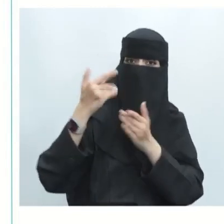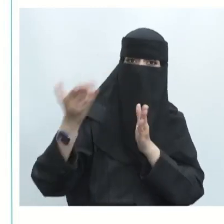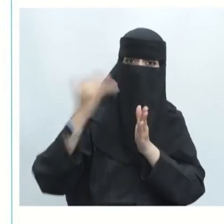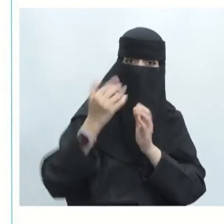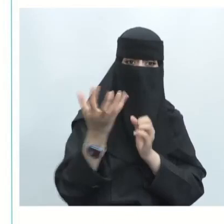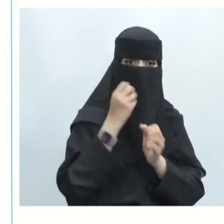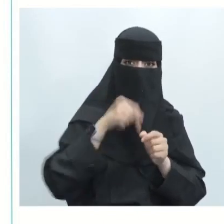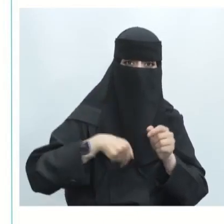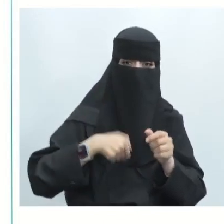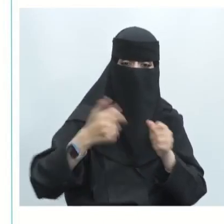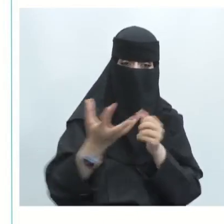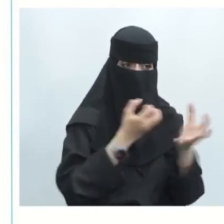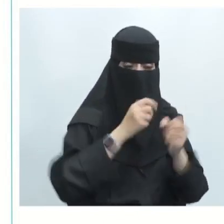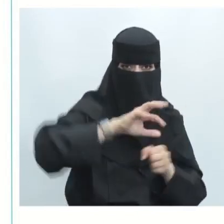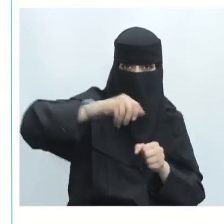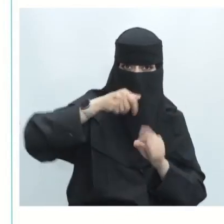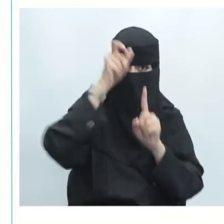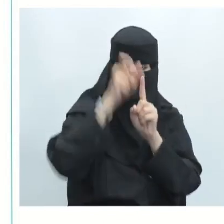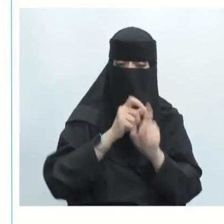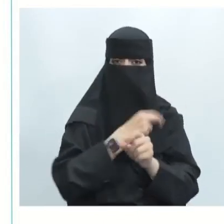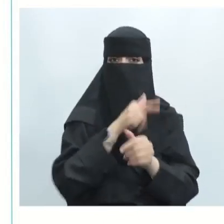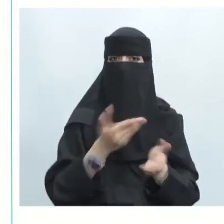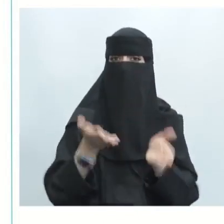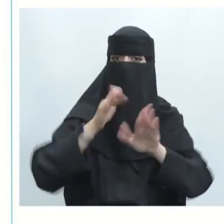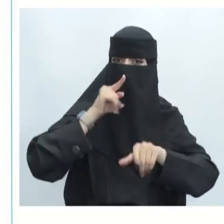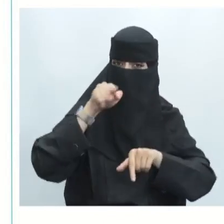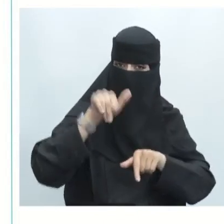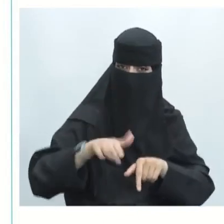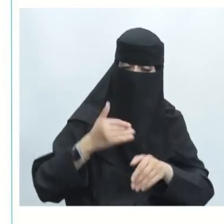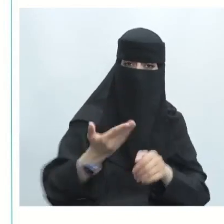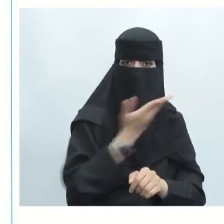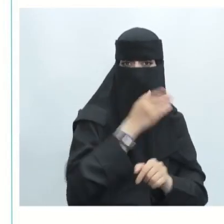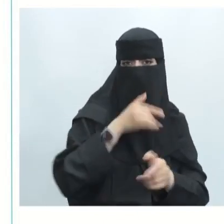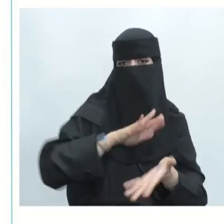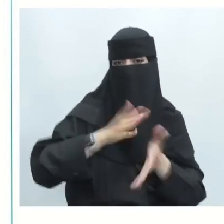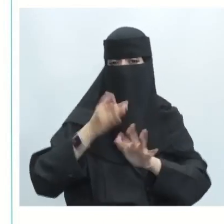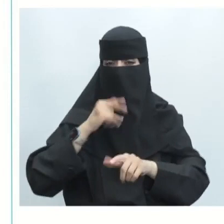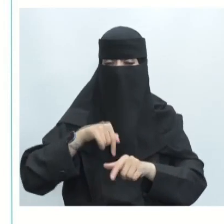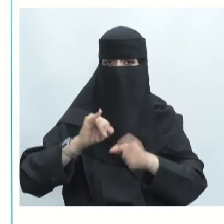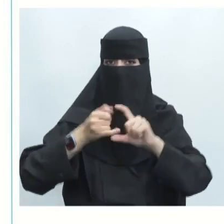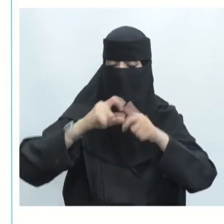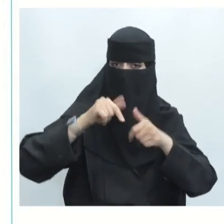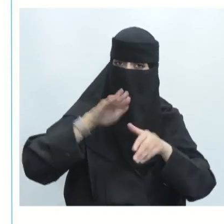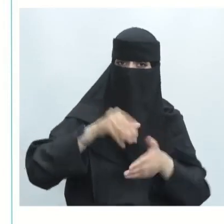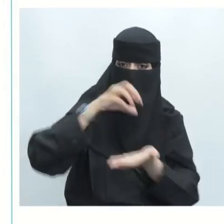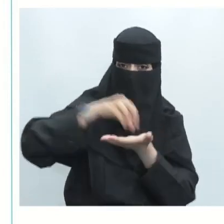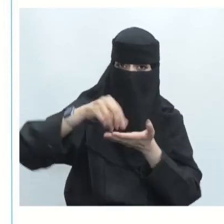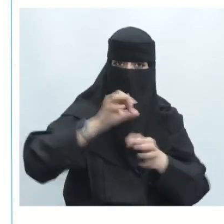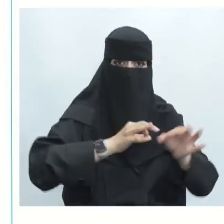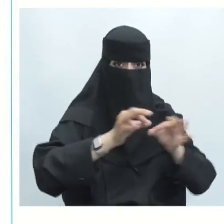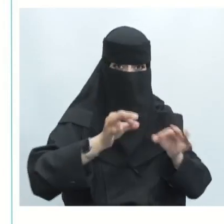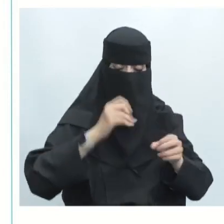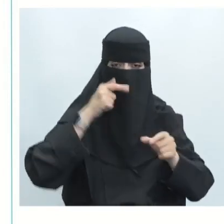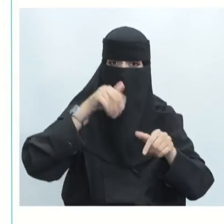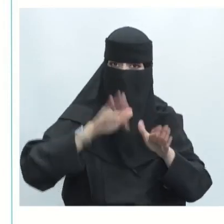الى اقتراض تحتاج الى موظفين وبالتالي هذا قد يؤثر على بعض المنظمات في عمليه وضع الخطط لكن